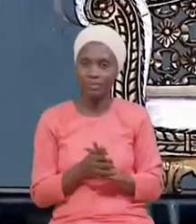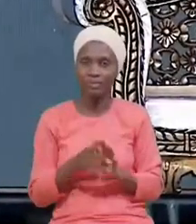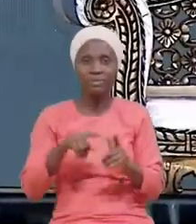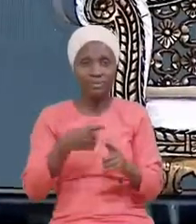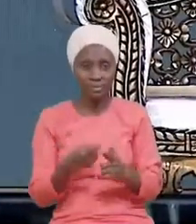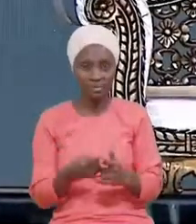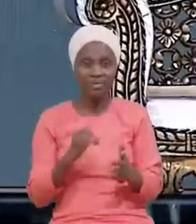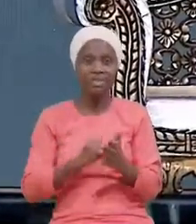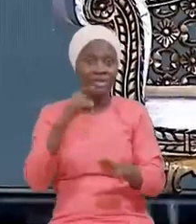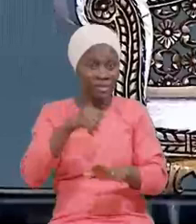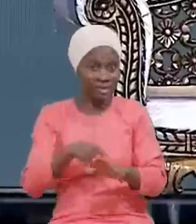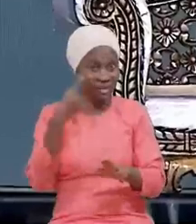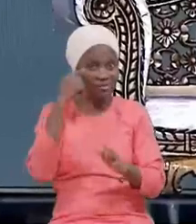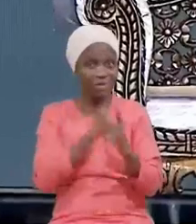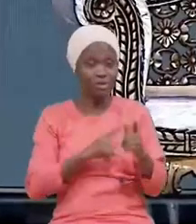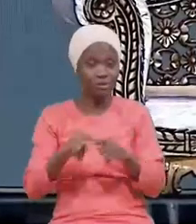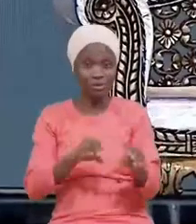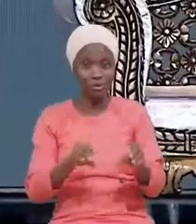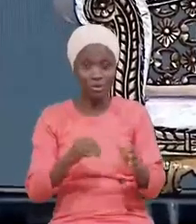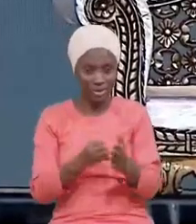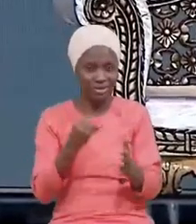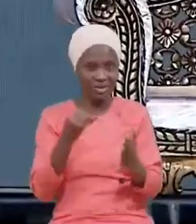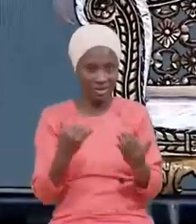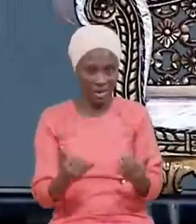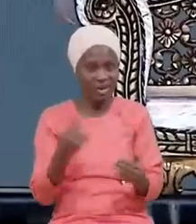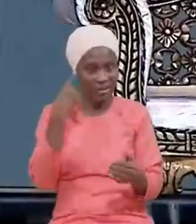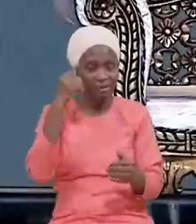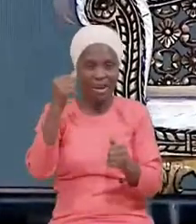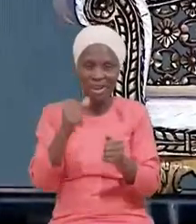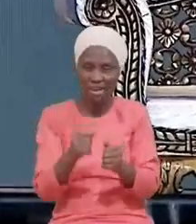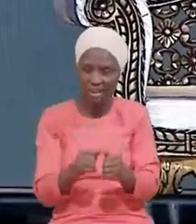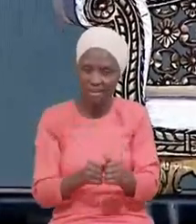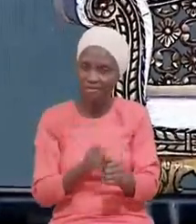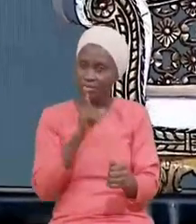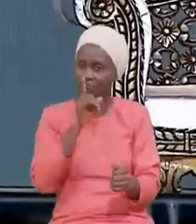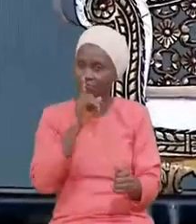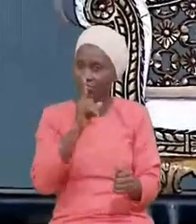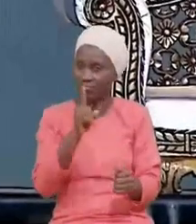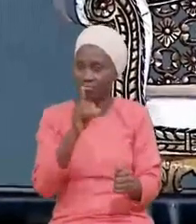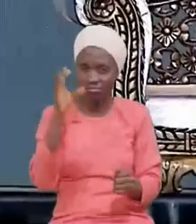C'est l'heure pour le Seigneur de le faire pour chaque chercheur sincère.